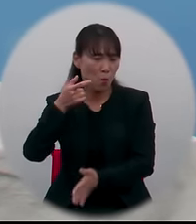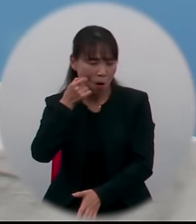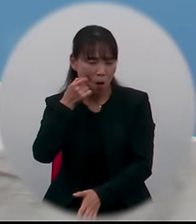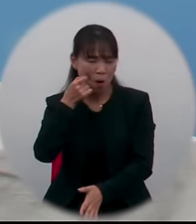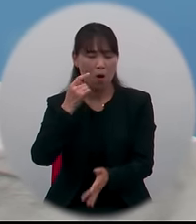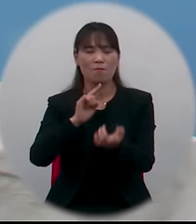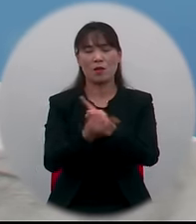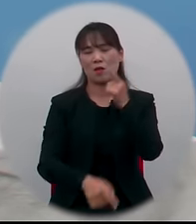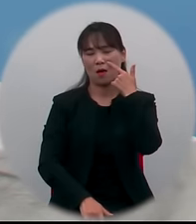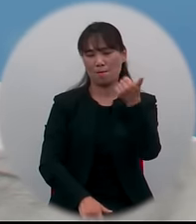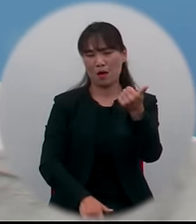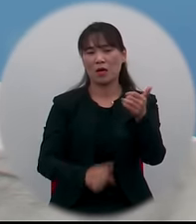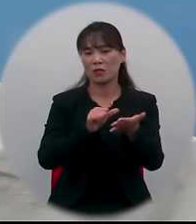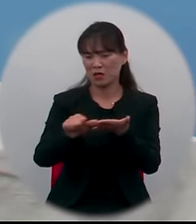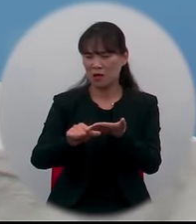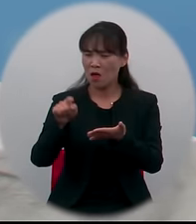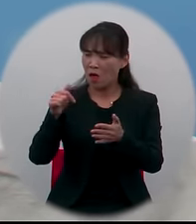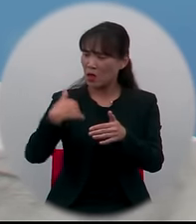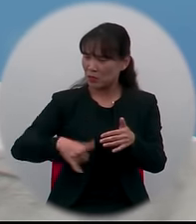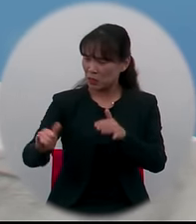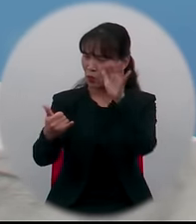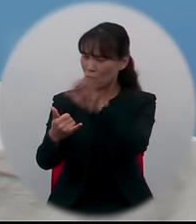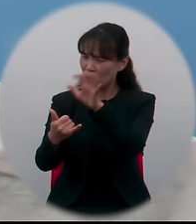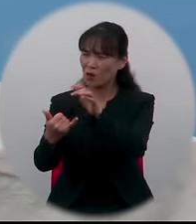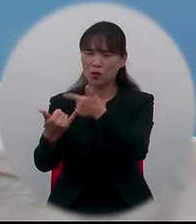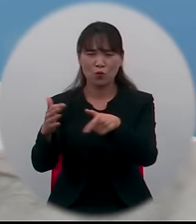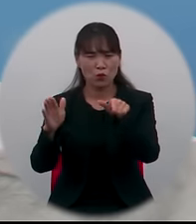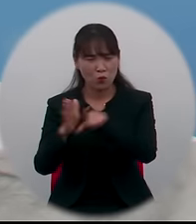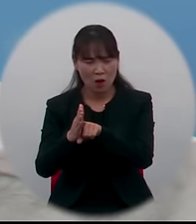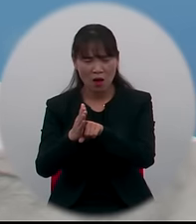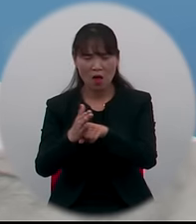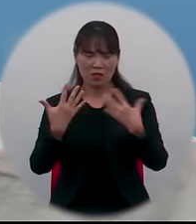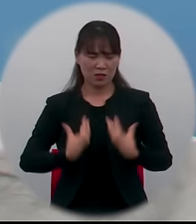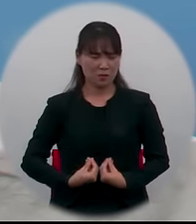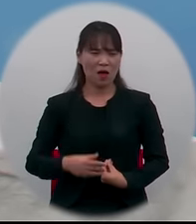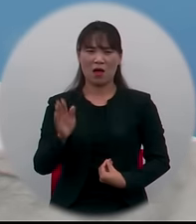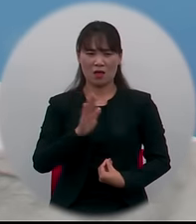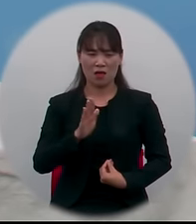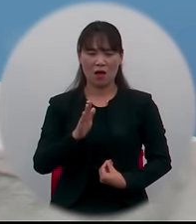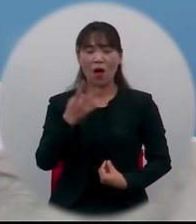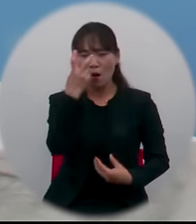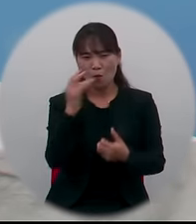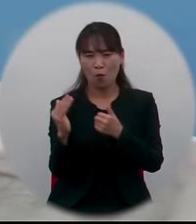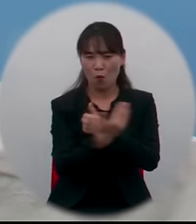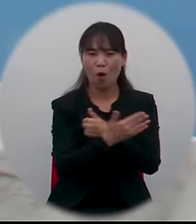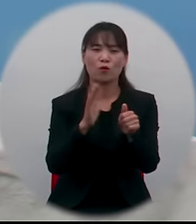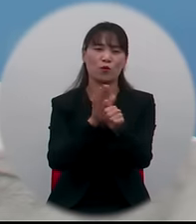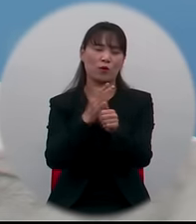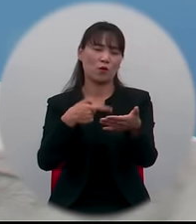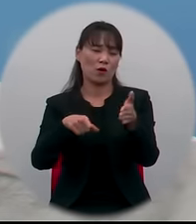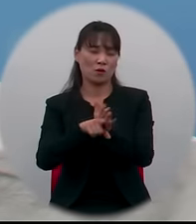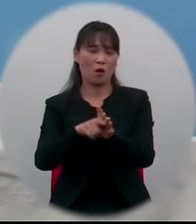지우지 못할 때는 아빠가 직접 삭제할 거야 혼내기 위해서 실망해서 그게 아닙니다 보호하고 돕기